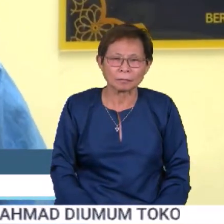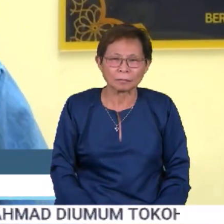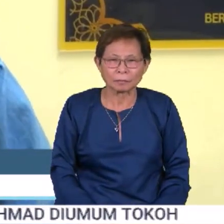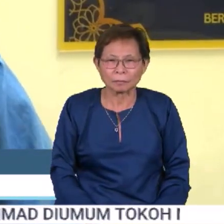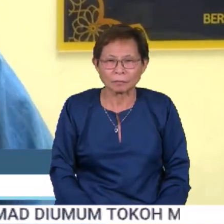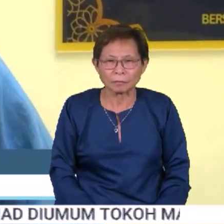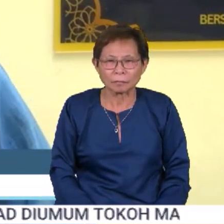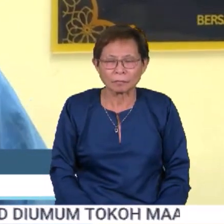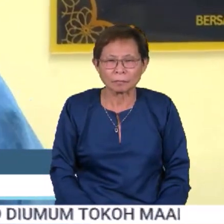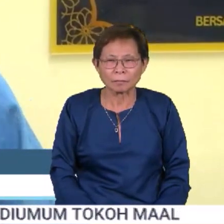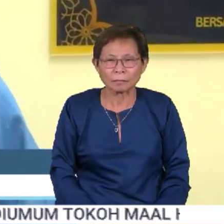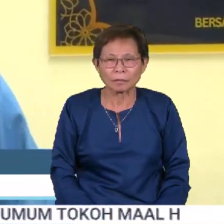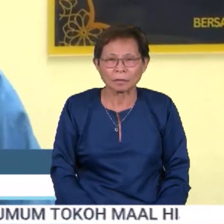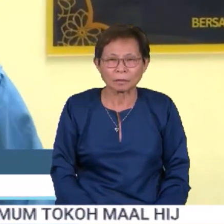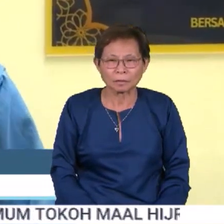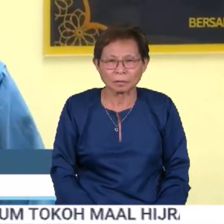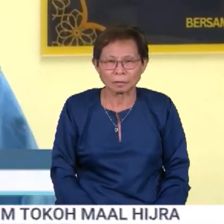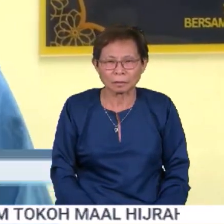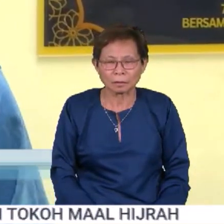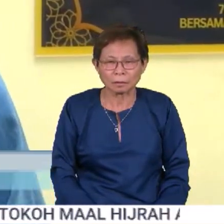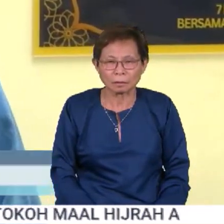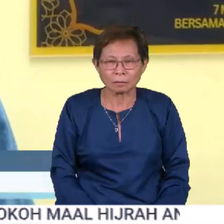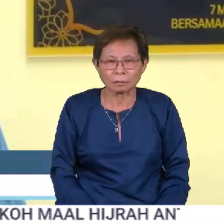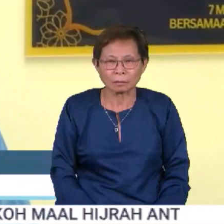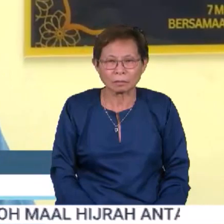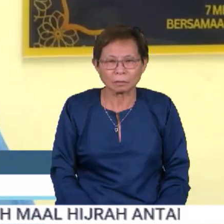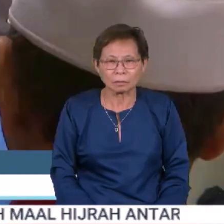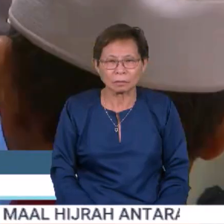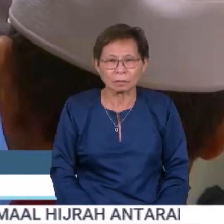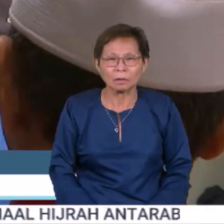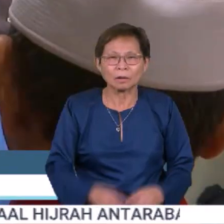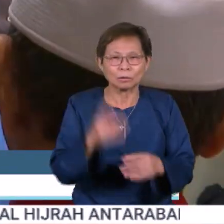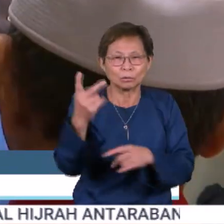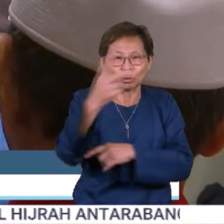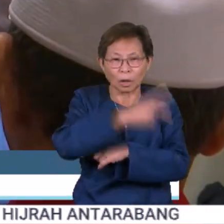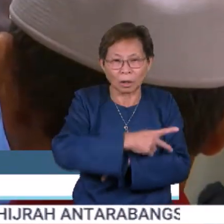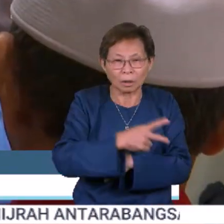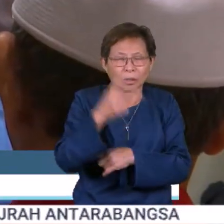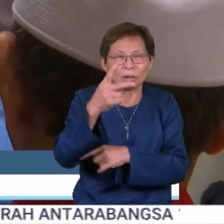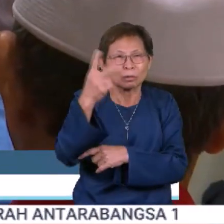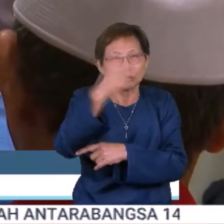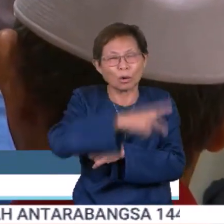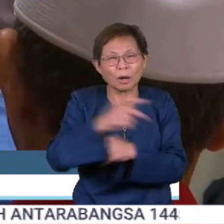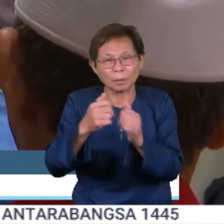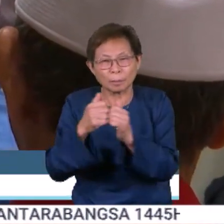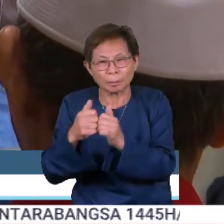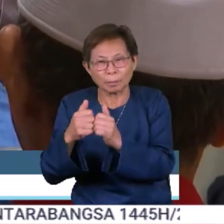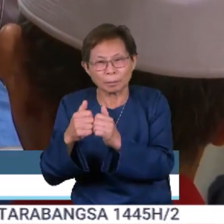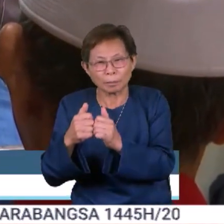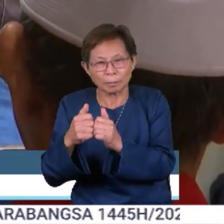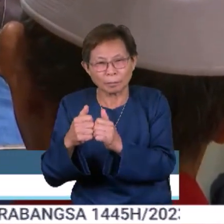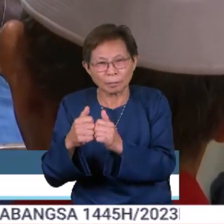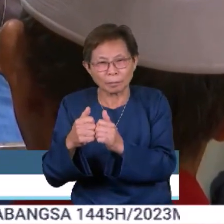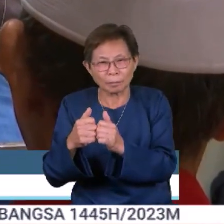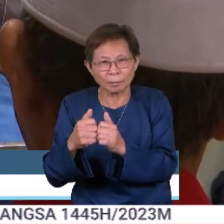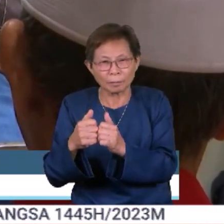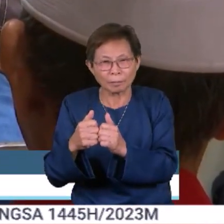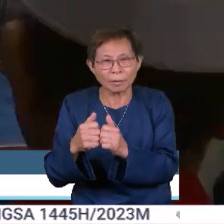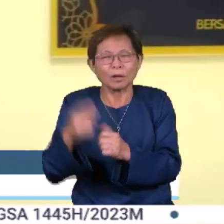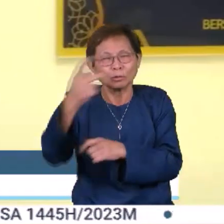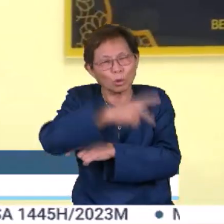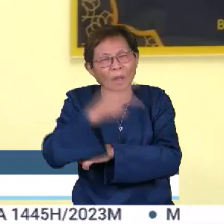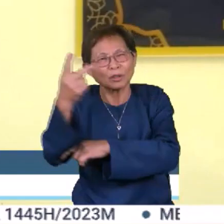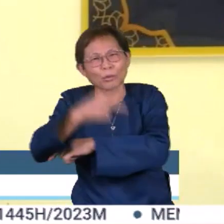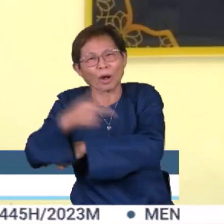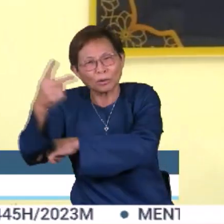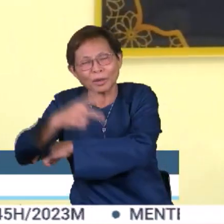apa-apa. Ini dua hari sama Al-Fatihah. Ini dua hari sama Al-Fatihah. Dua hari sama Al-Fatihah.